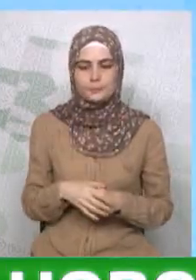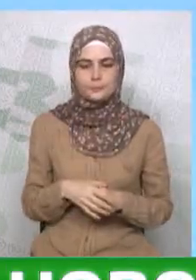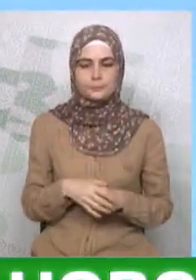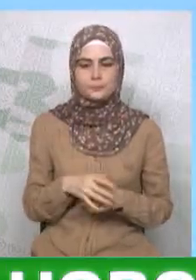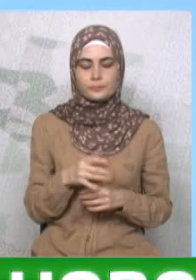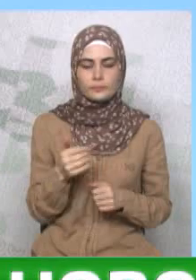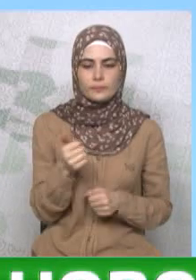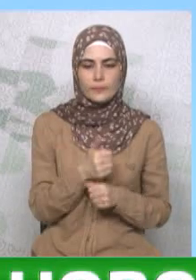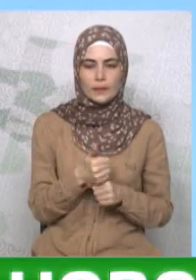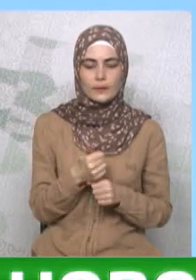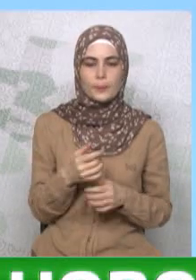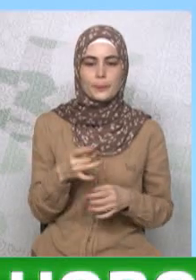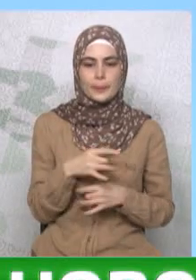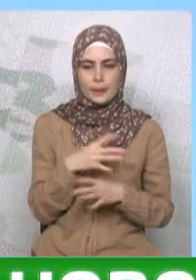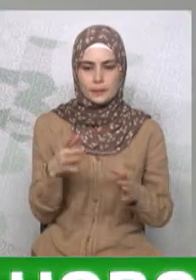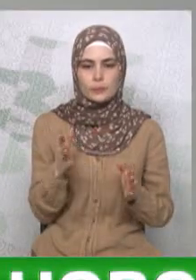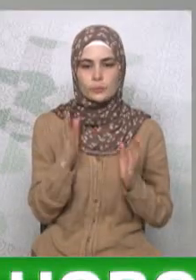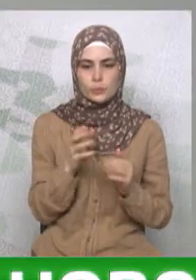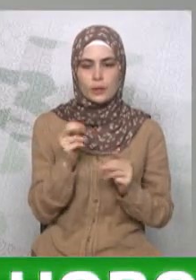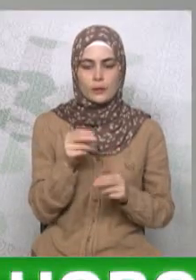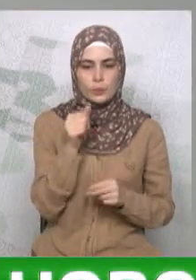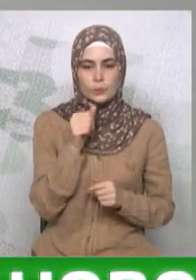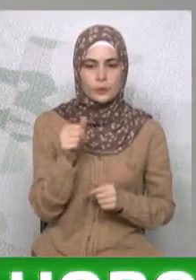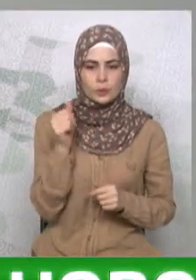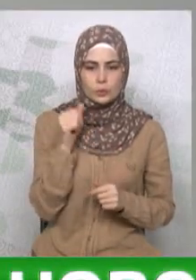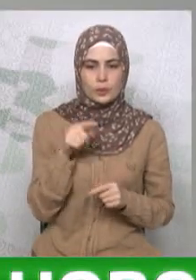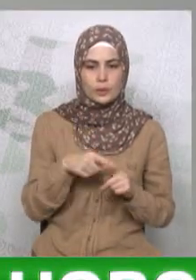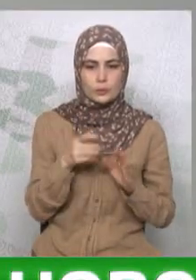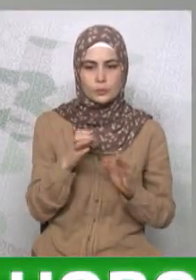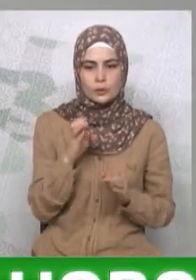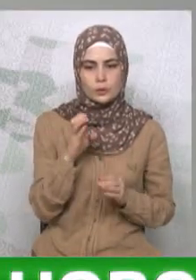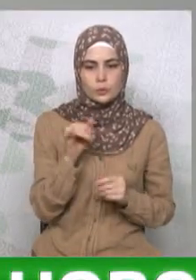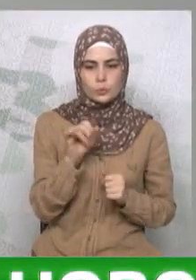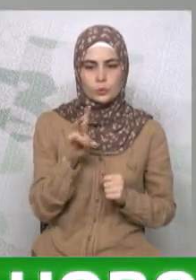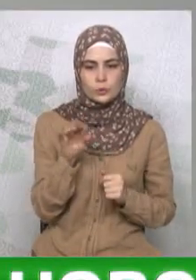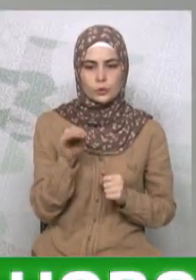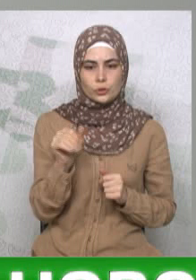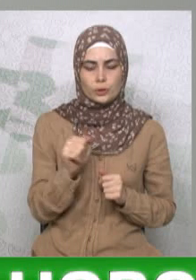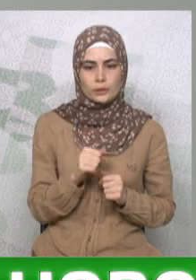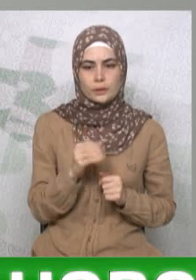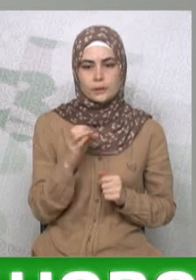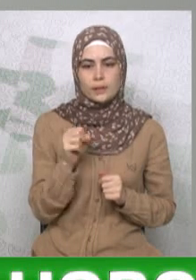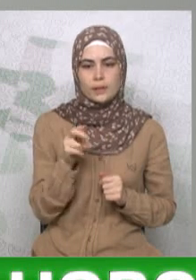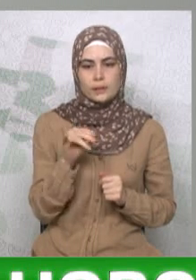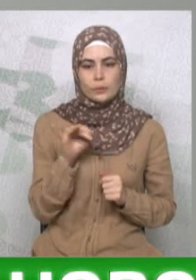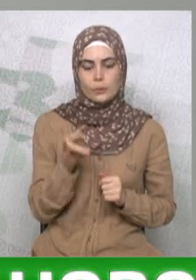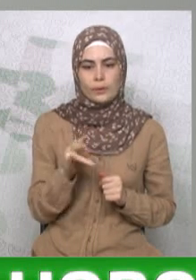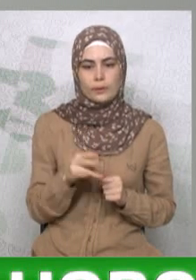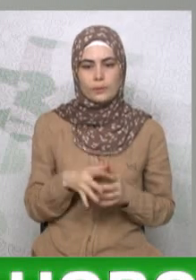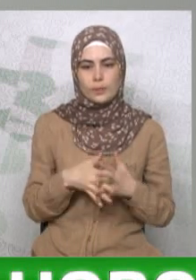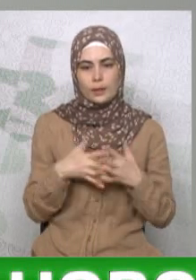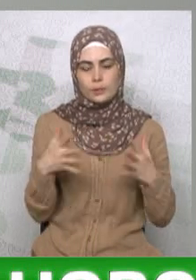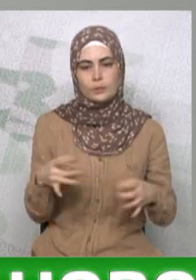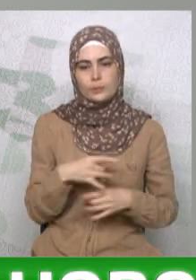пройдет... Ну, как и в прошлом году, это будет в Сумже, на стадионе, грандиозным праздником. Но